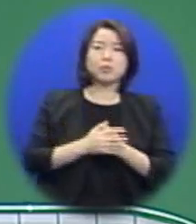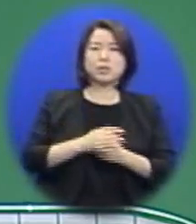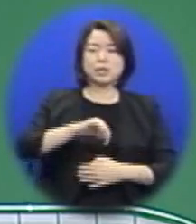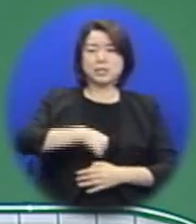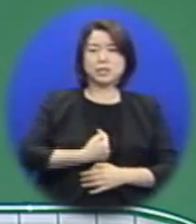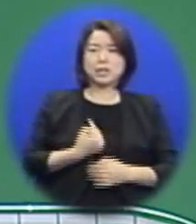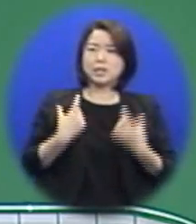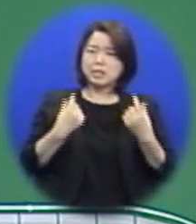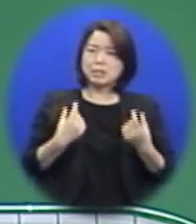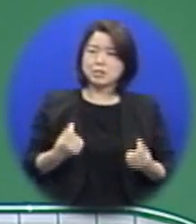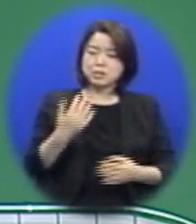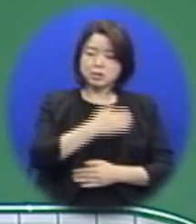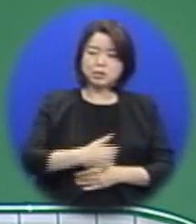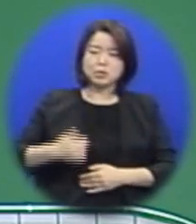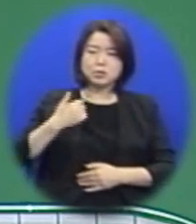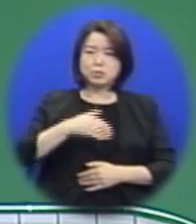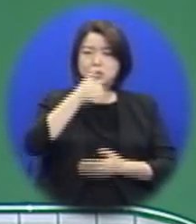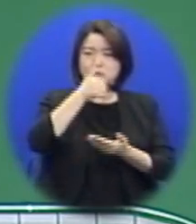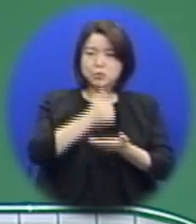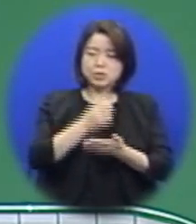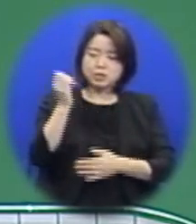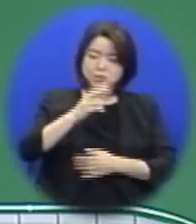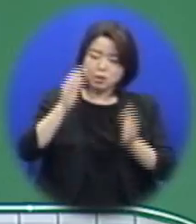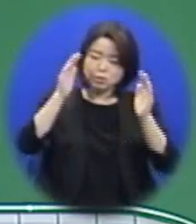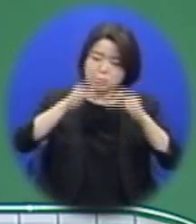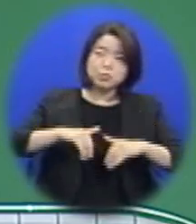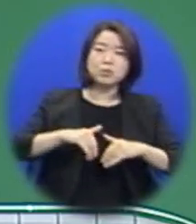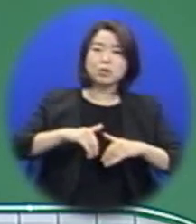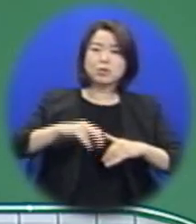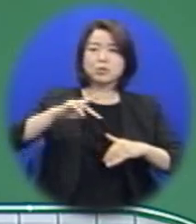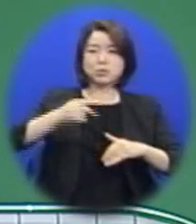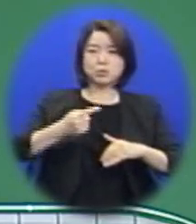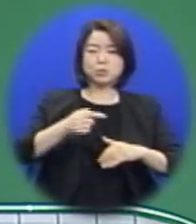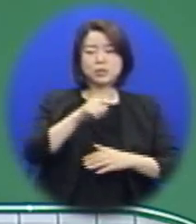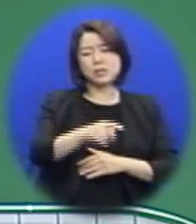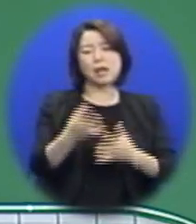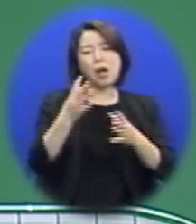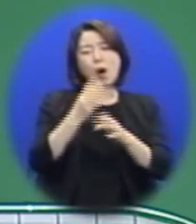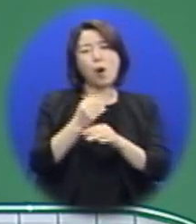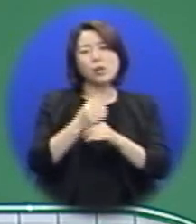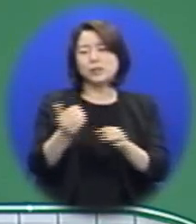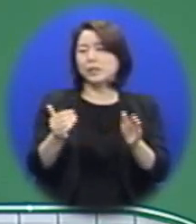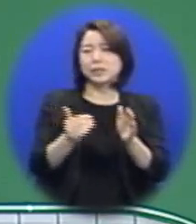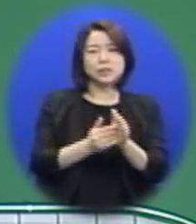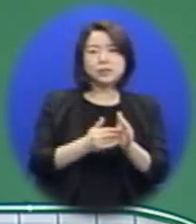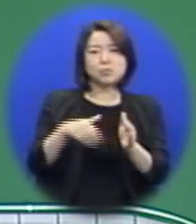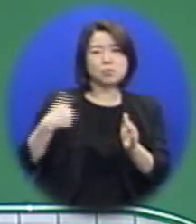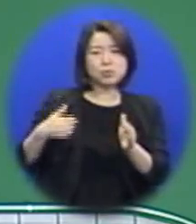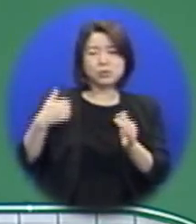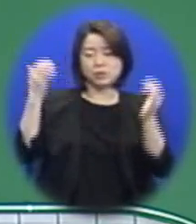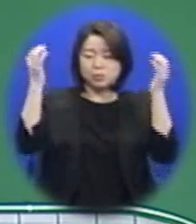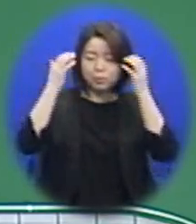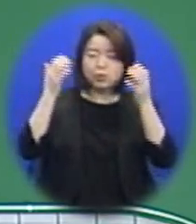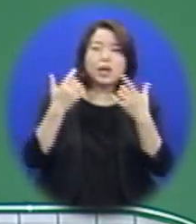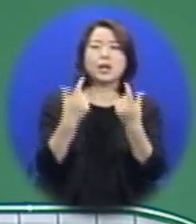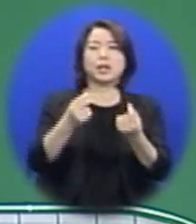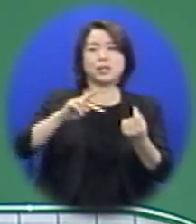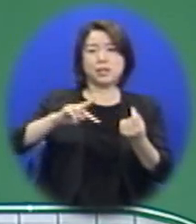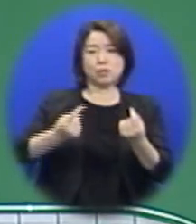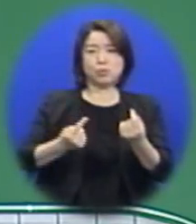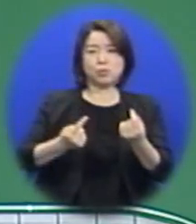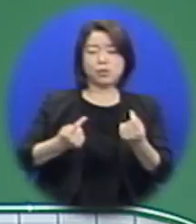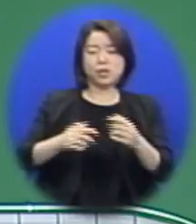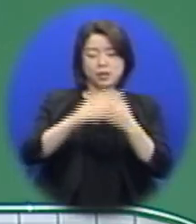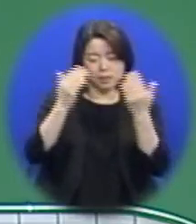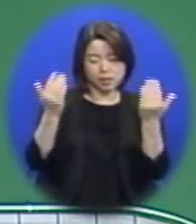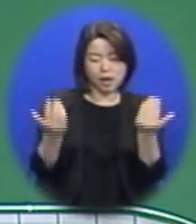자기는 여전히 육신의 죄에 자꾸 무너지고 이게 언제 끝날지 모르는 고난 같고 그래도 그건 다